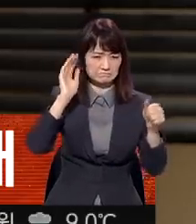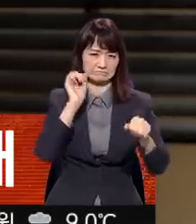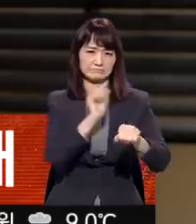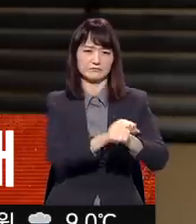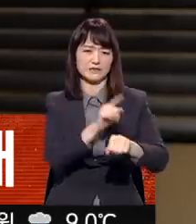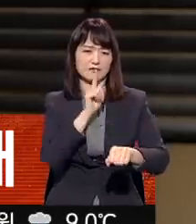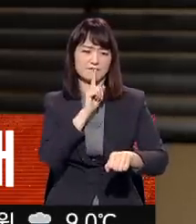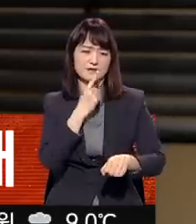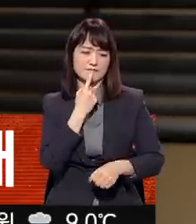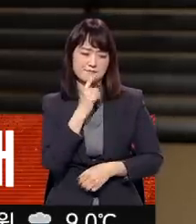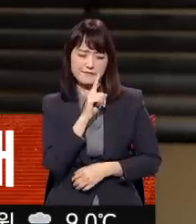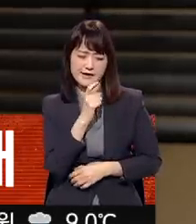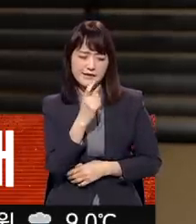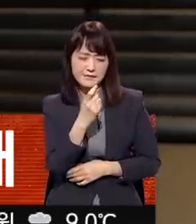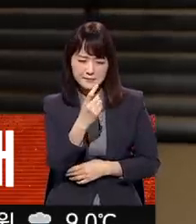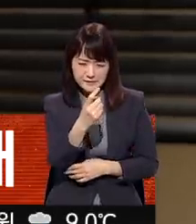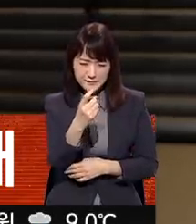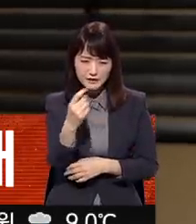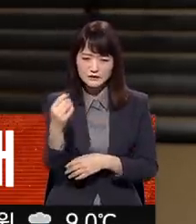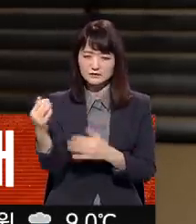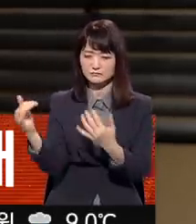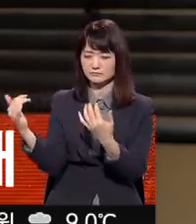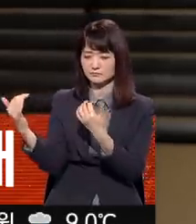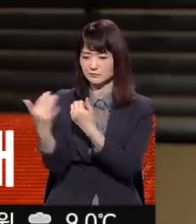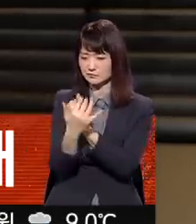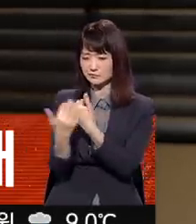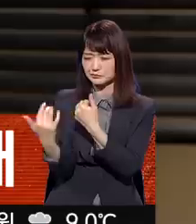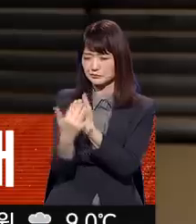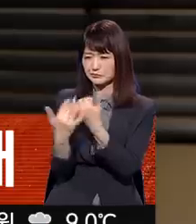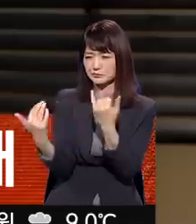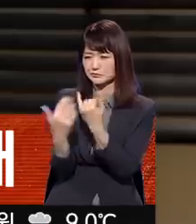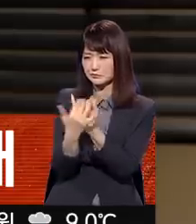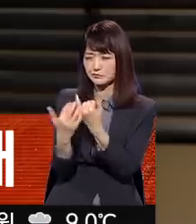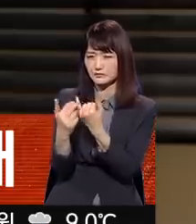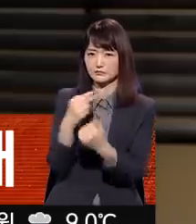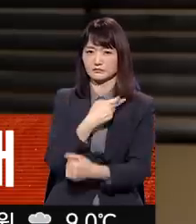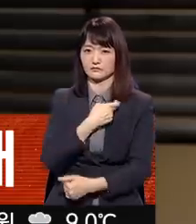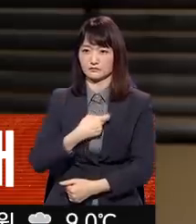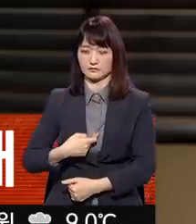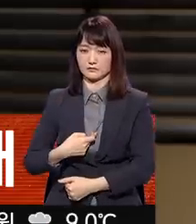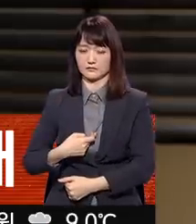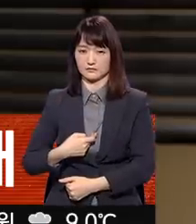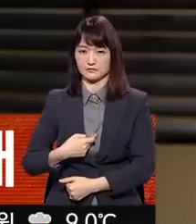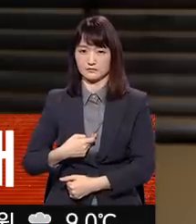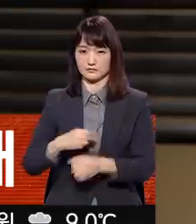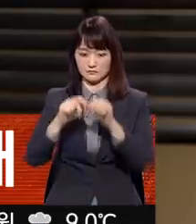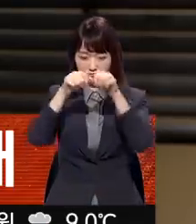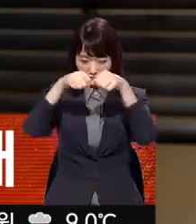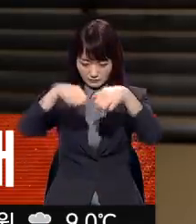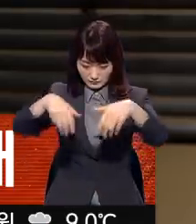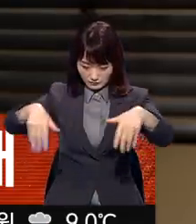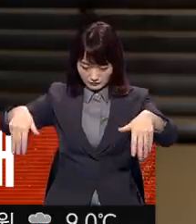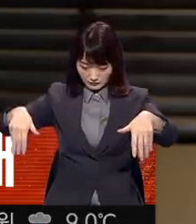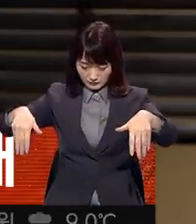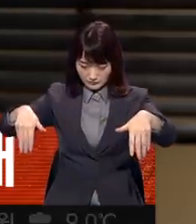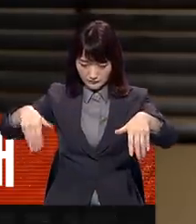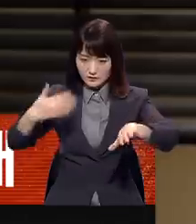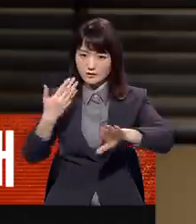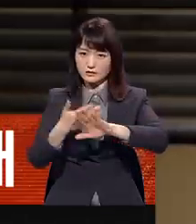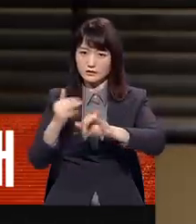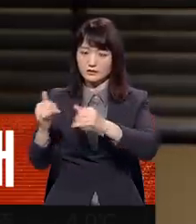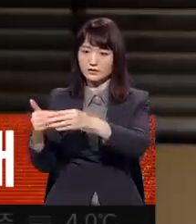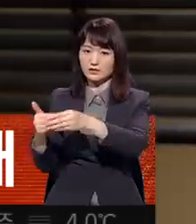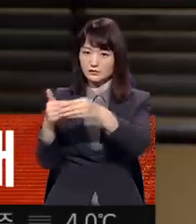하얀 언변으로 사람들을 설득을 했다고 그러고요. 제자로 삼은 다음에 피라미드식으로 이 제자가 또 다른 사람